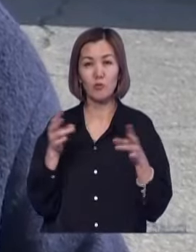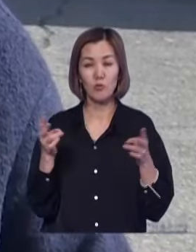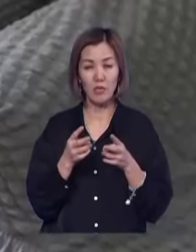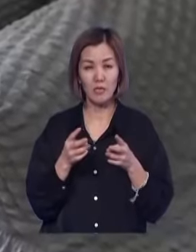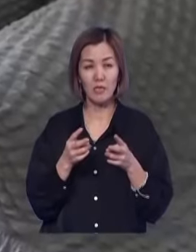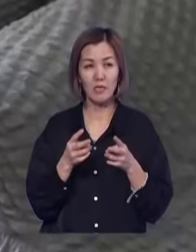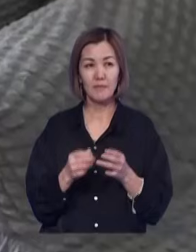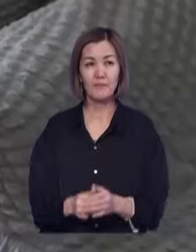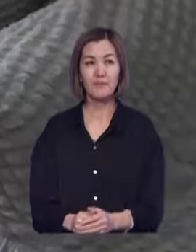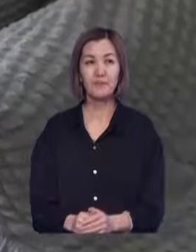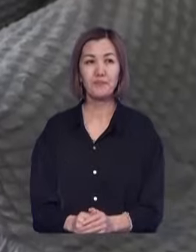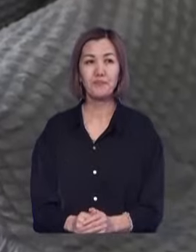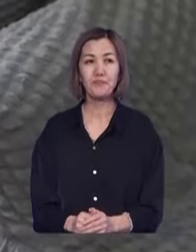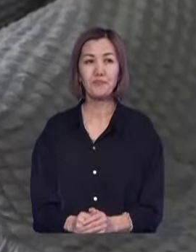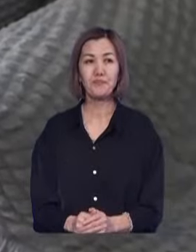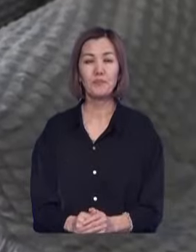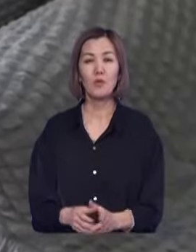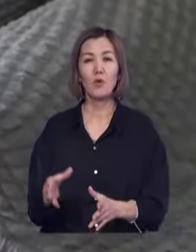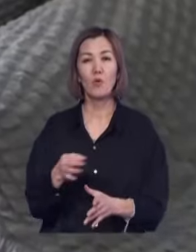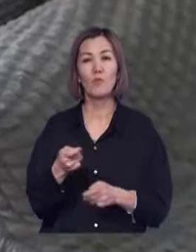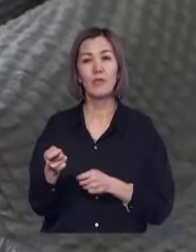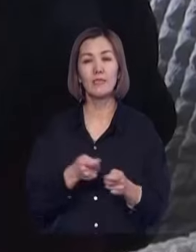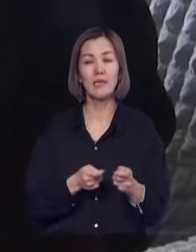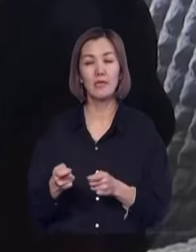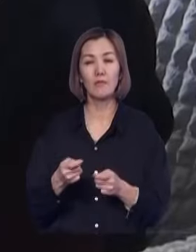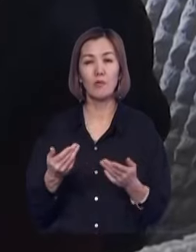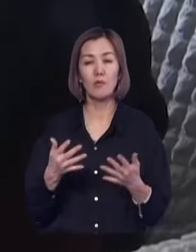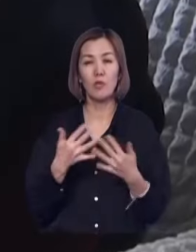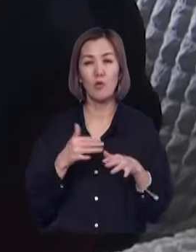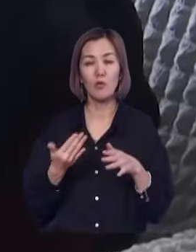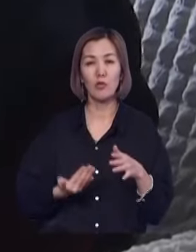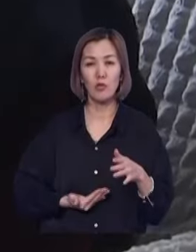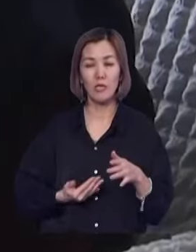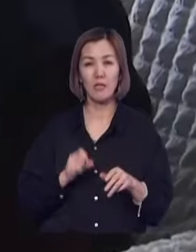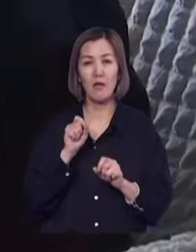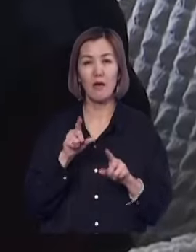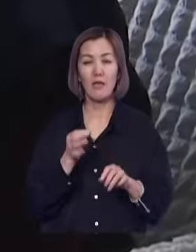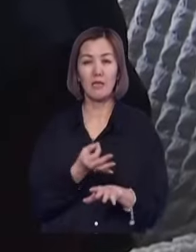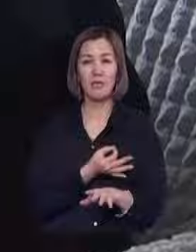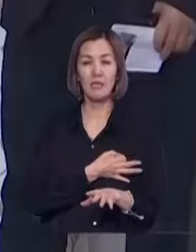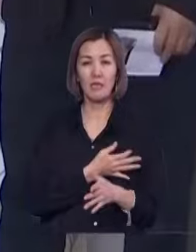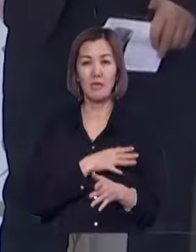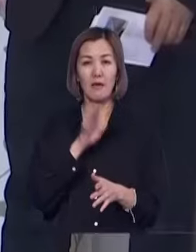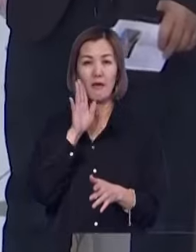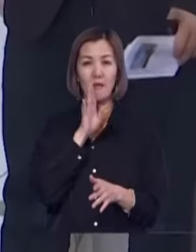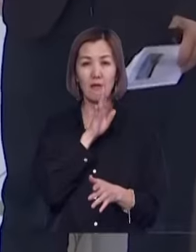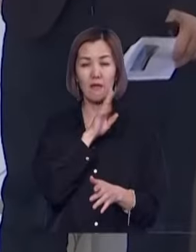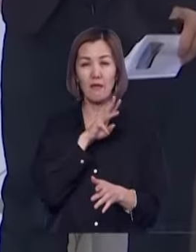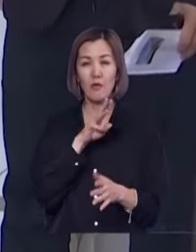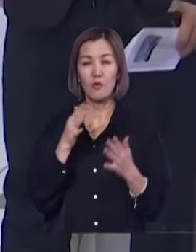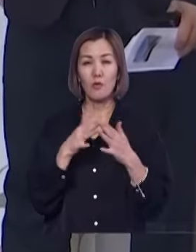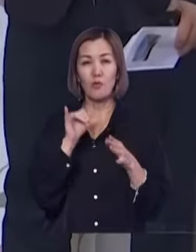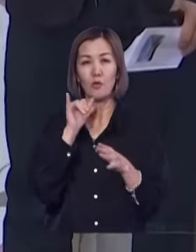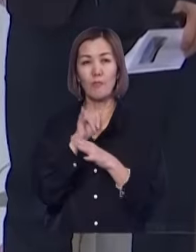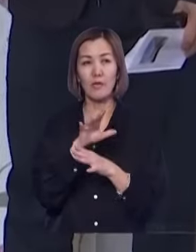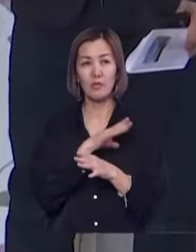керек. Орайлы сәтте облыс әкімі осы ауылдың тұрғыны алтын алқа иегері алтын құрсағана Махира Мойханның шаңарағына